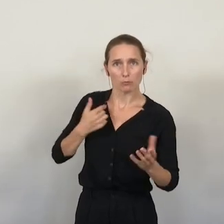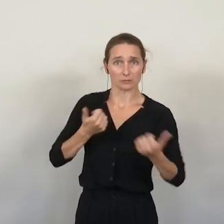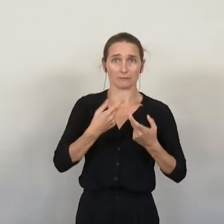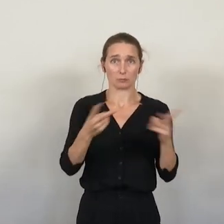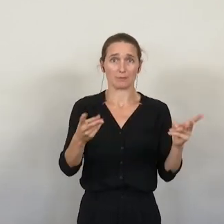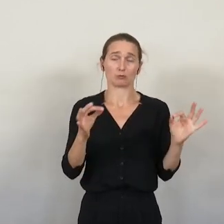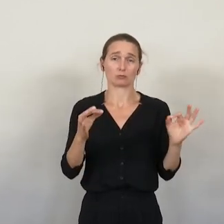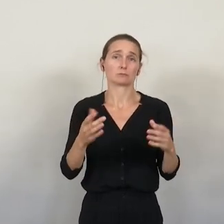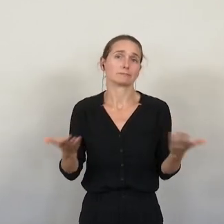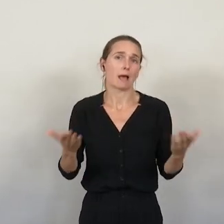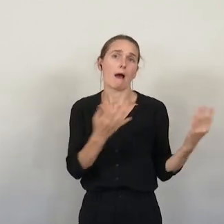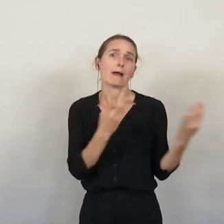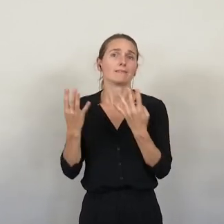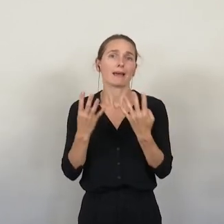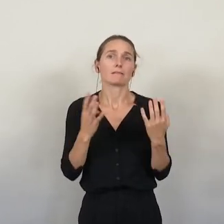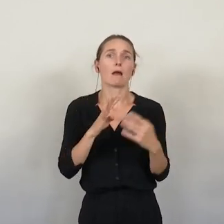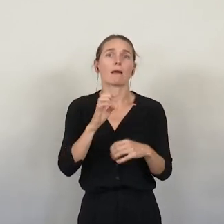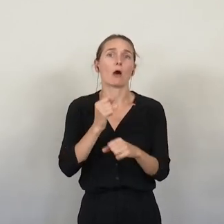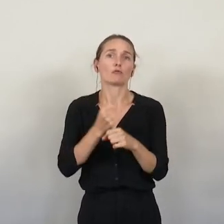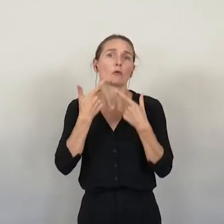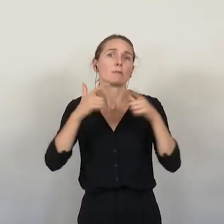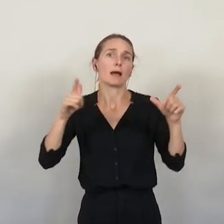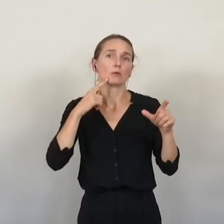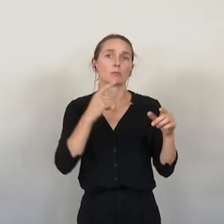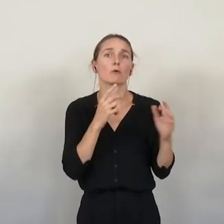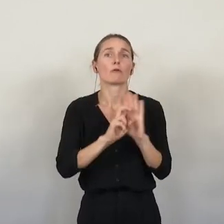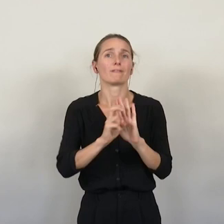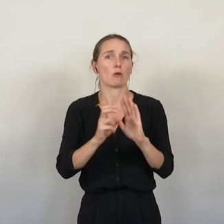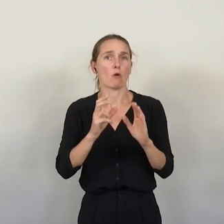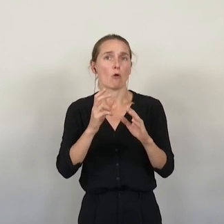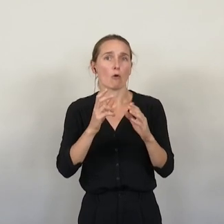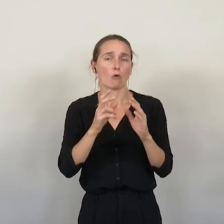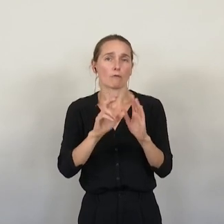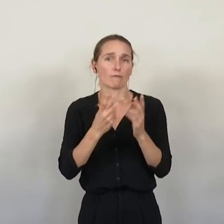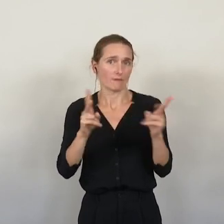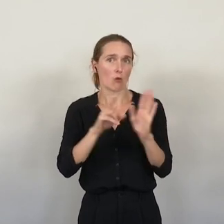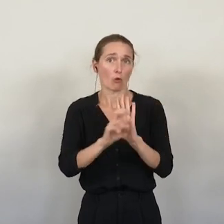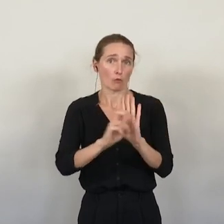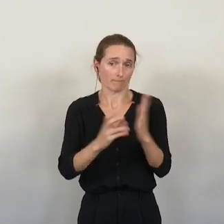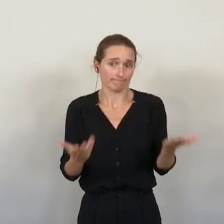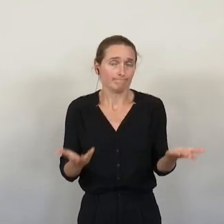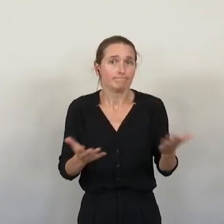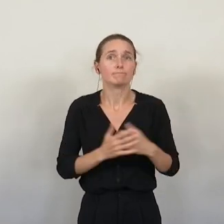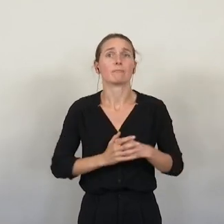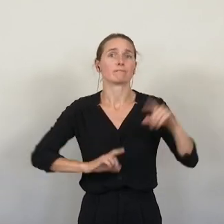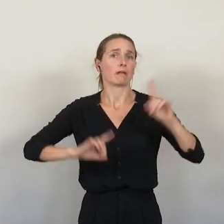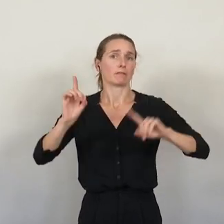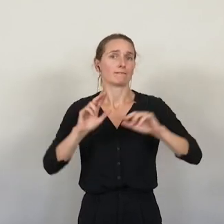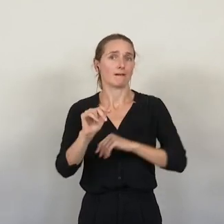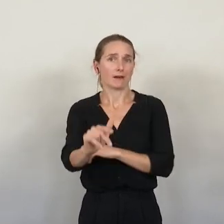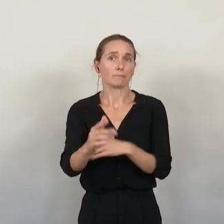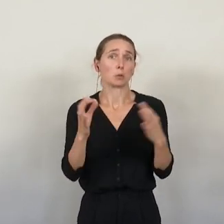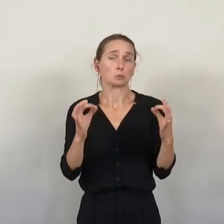année en là aussi nous questionnant sur les fonctionnaires responsables politiques trop aés à l'époque à